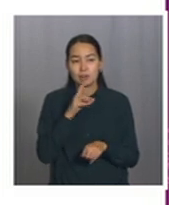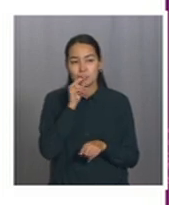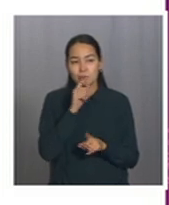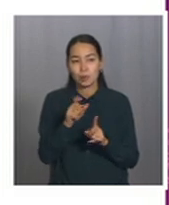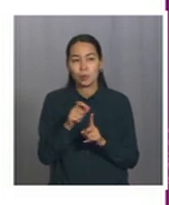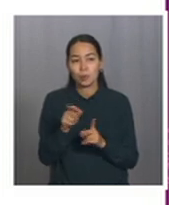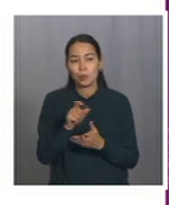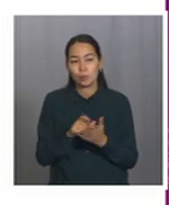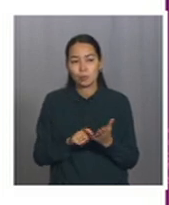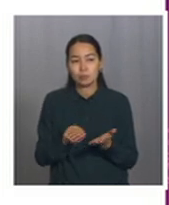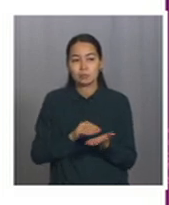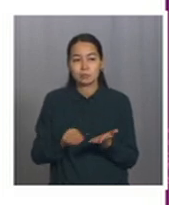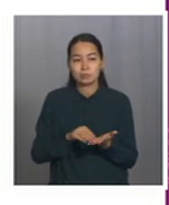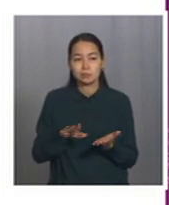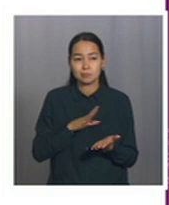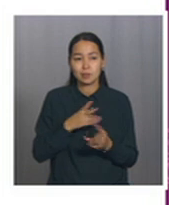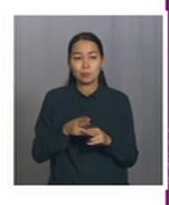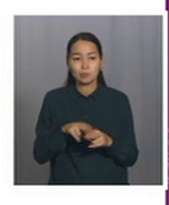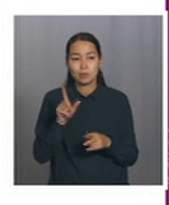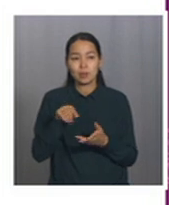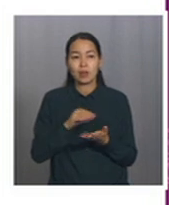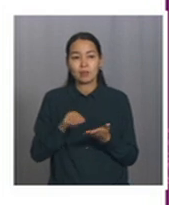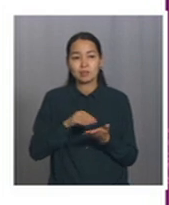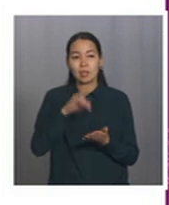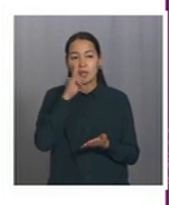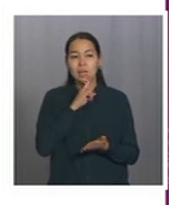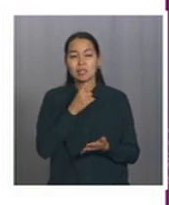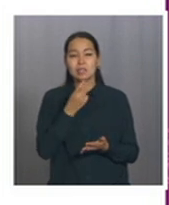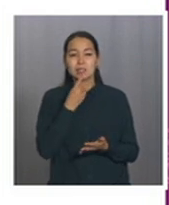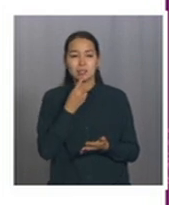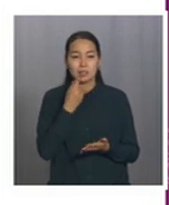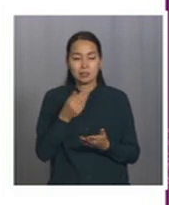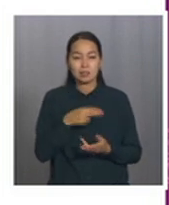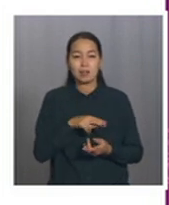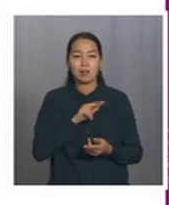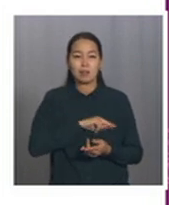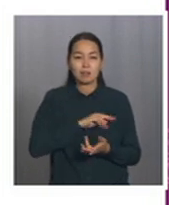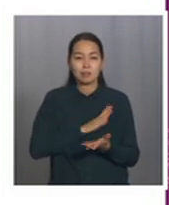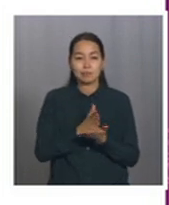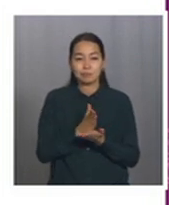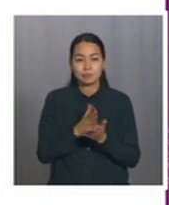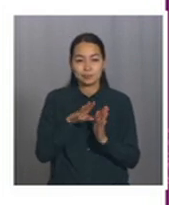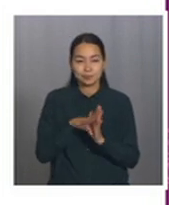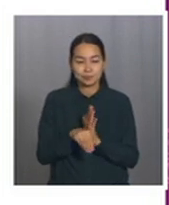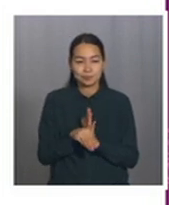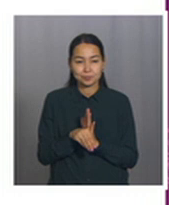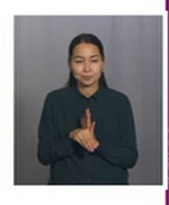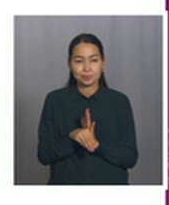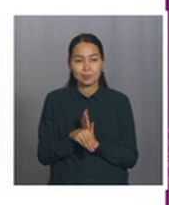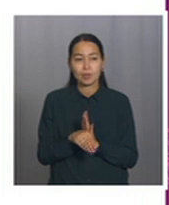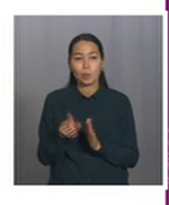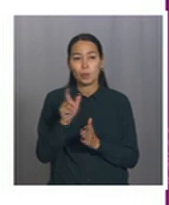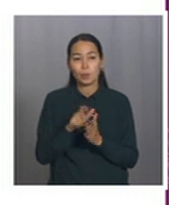жазған. Демек, бұл да автордың қазақ тіліне сіңірген еңбегі.